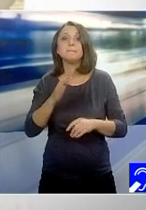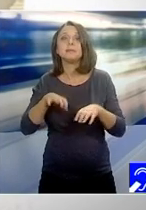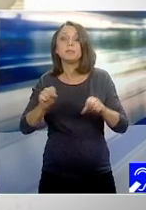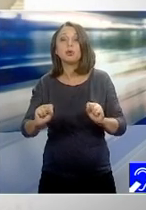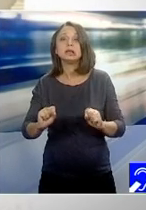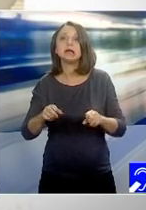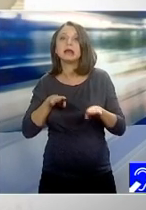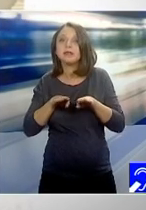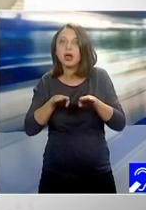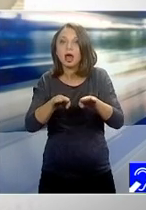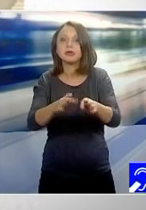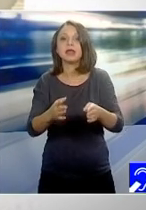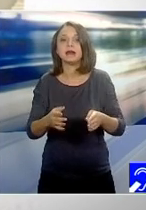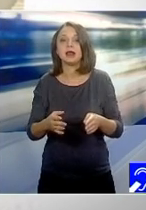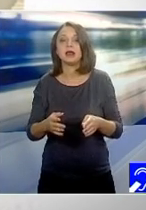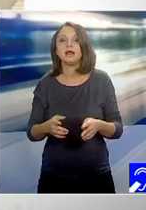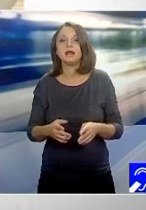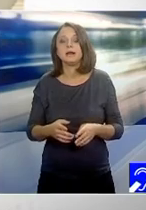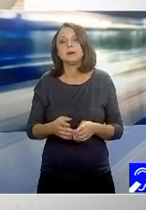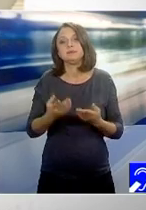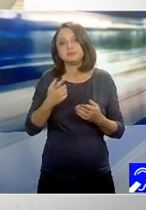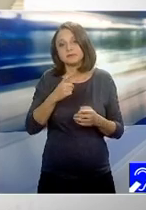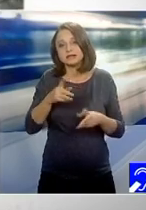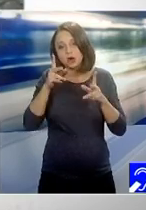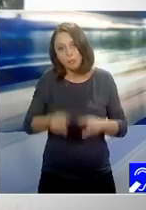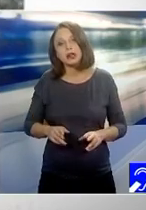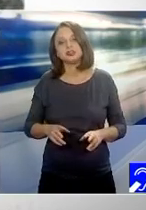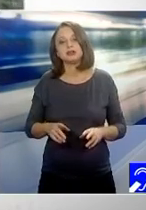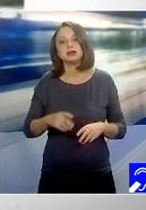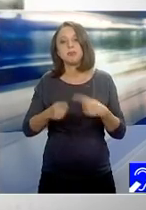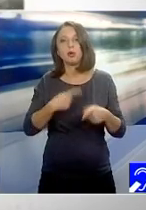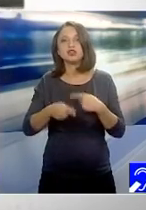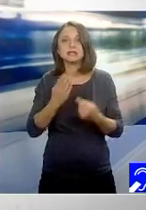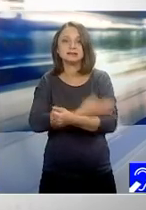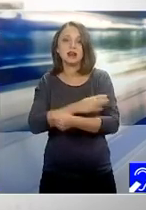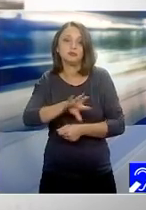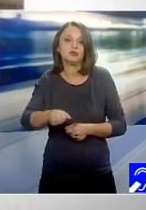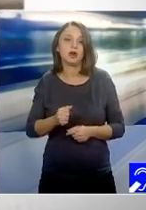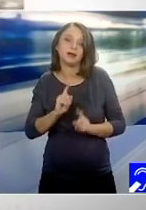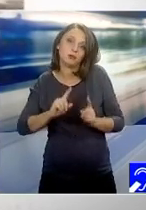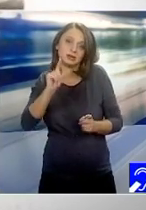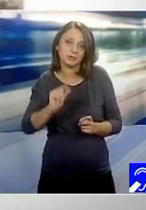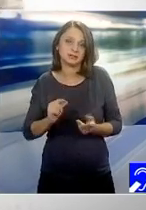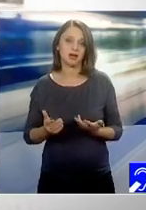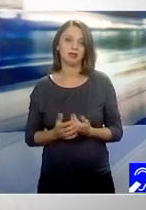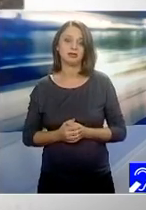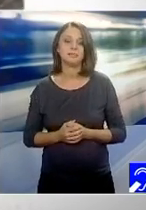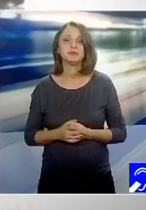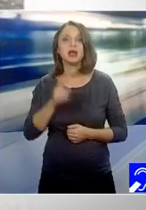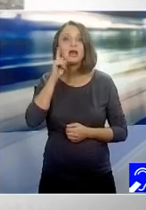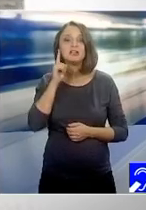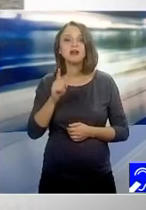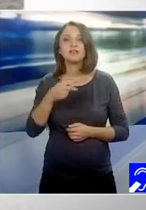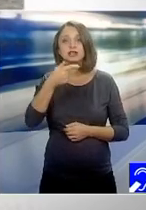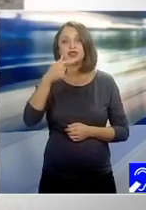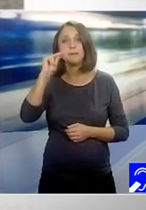să proceseze lemn ilegal tăiat, vom mai face un pas important. Gărzile forestiere vor dubla radarul pădurilor, sistem de monitorizare prin